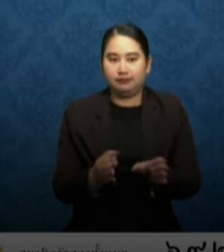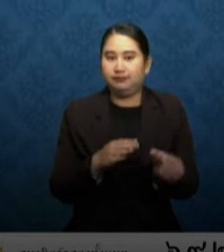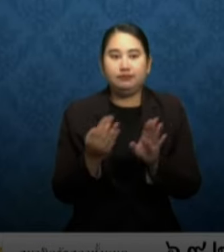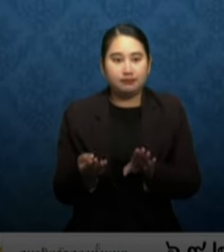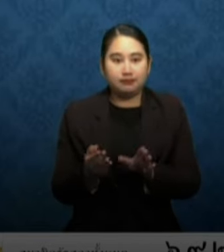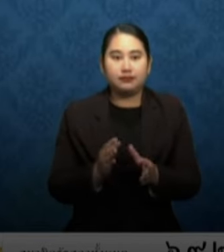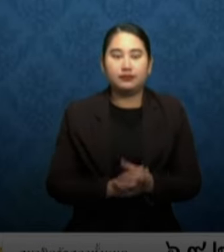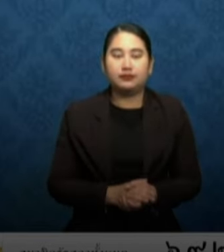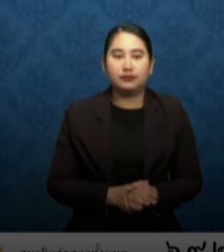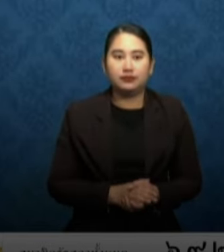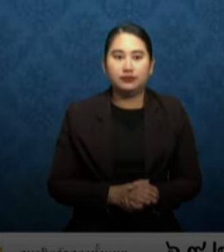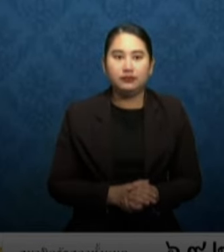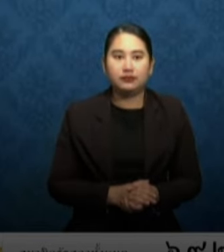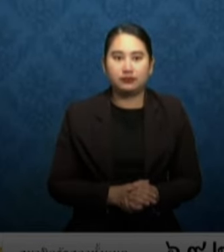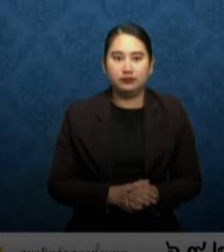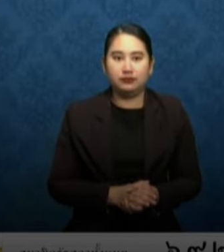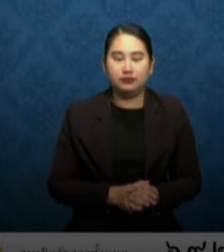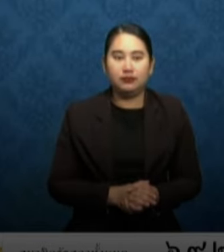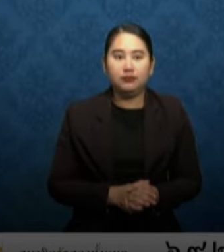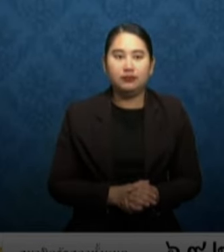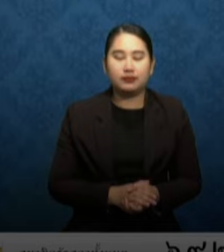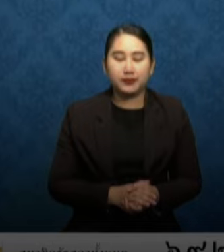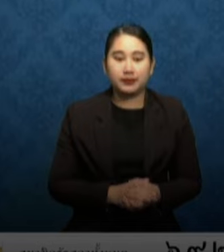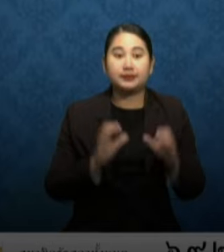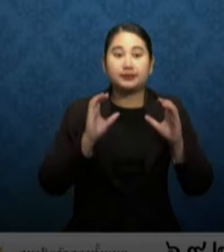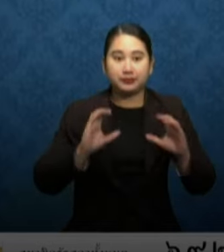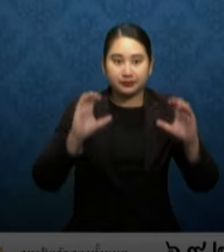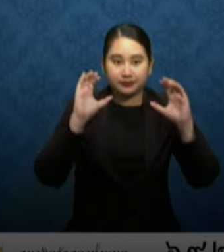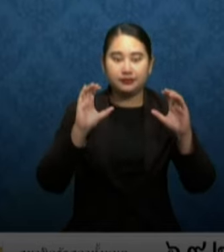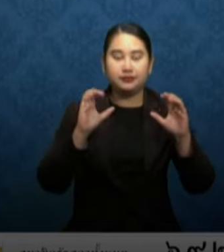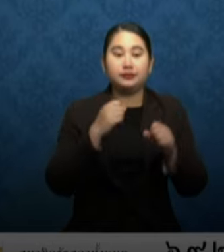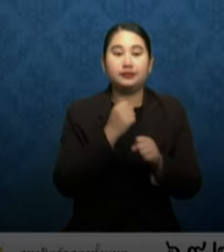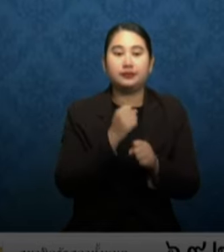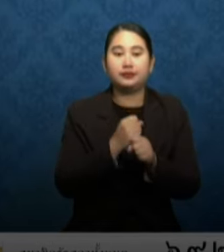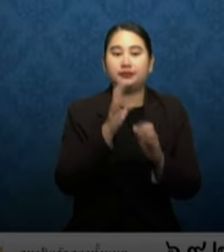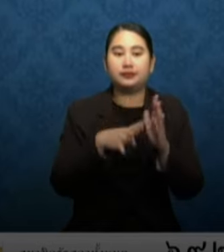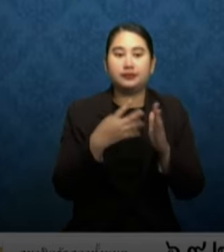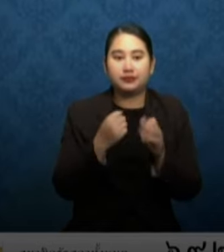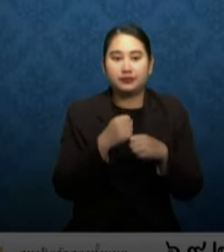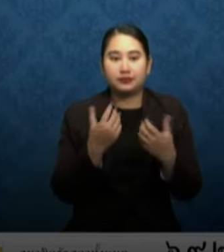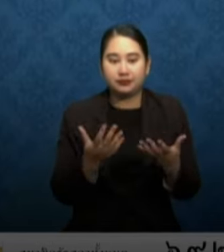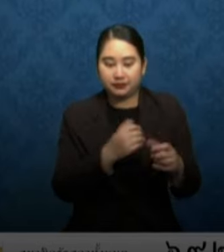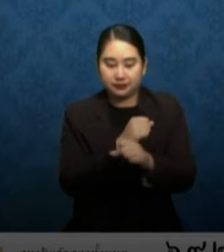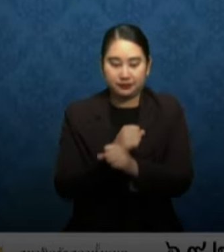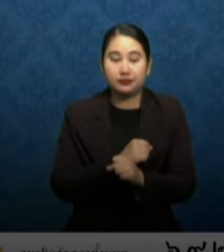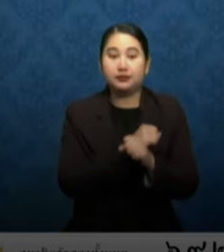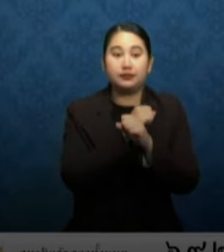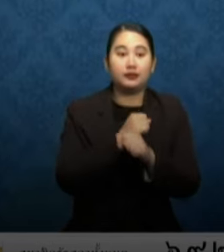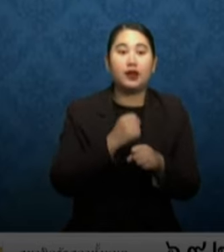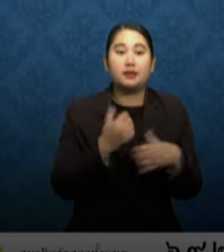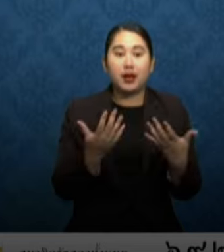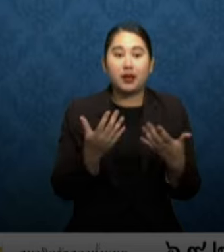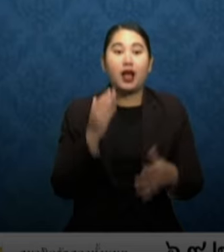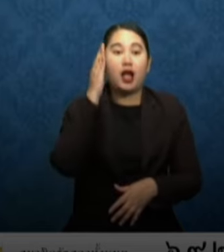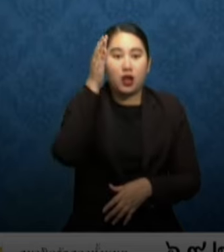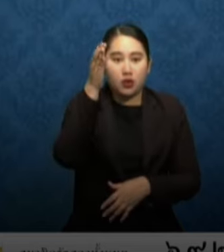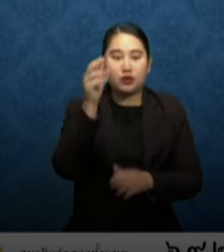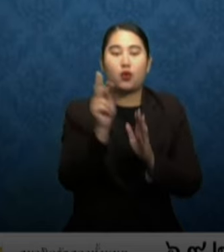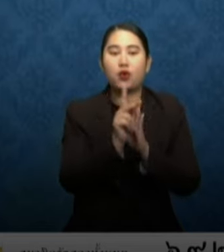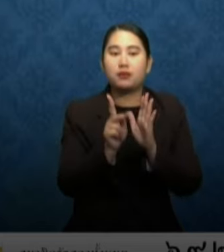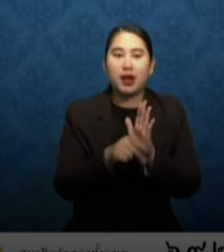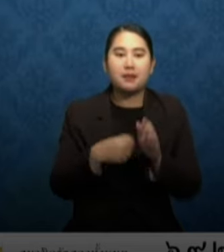เจ๊งท่านประธานครับรัฐบาลจะออกมาตรการมาป้องกันอย่างไรในอนาคตจะได้ไม่